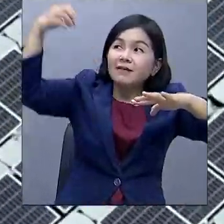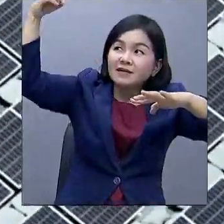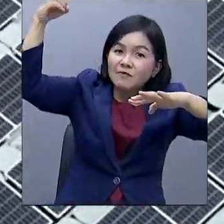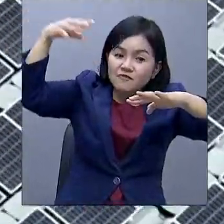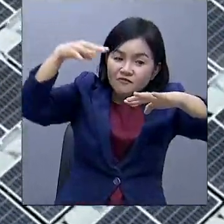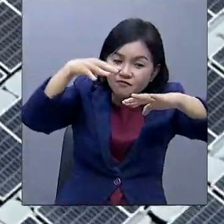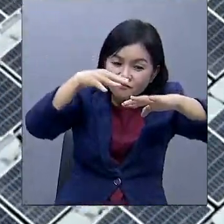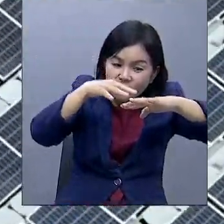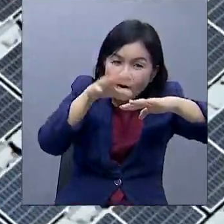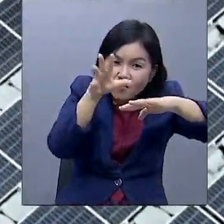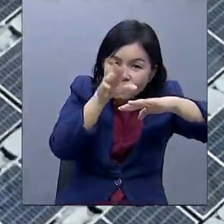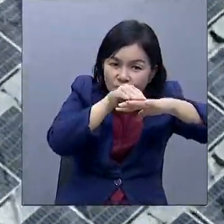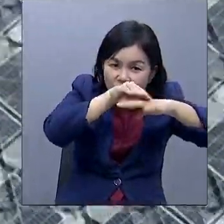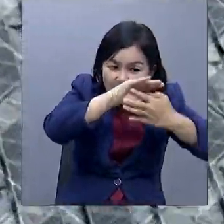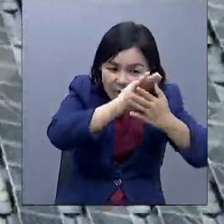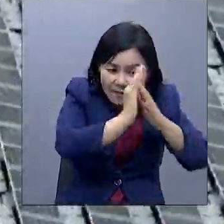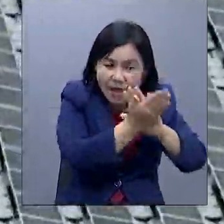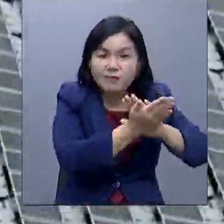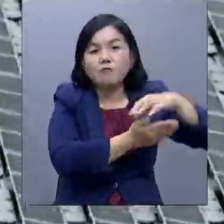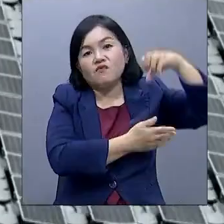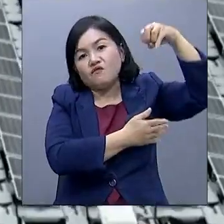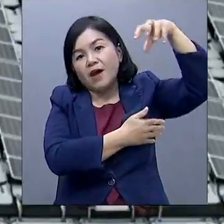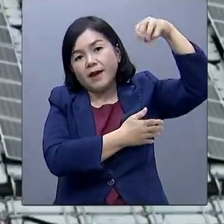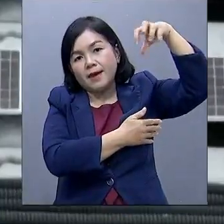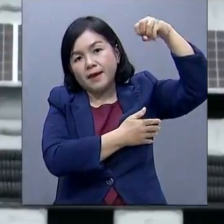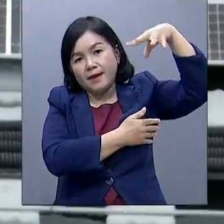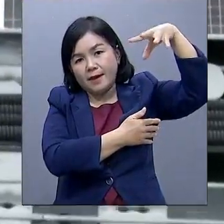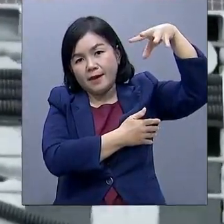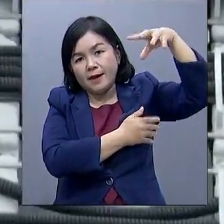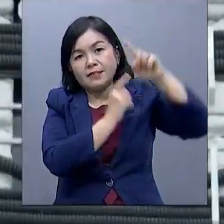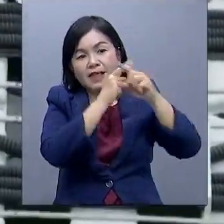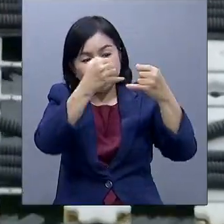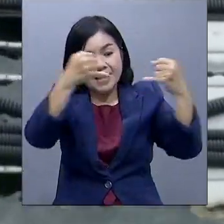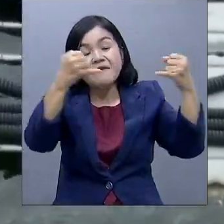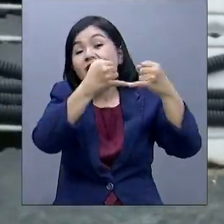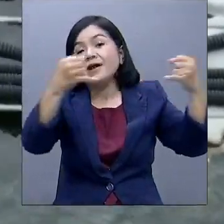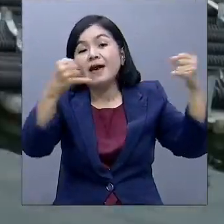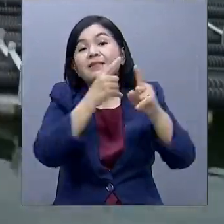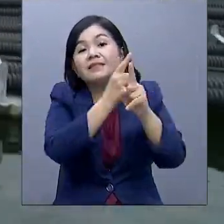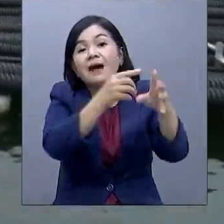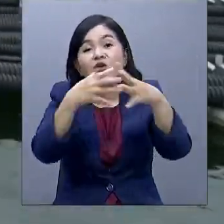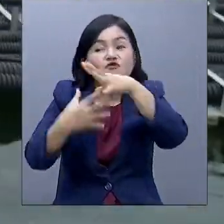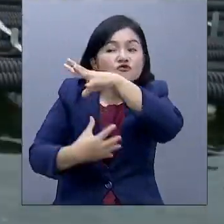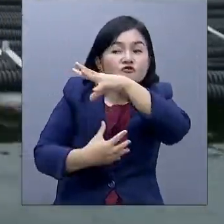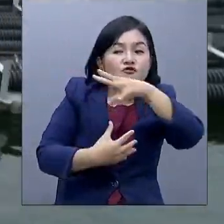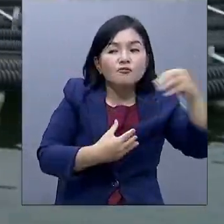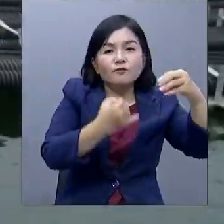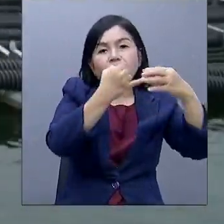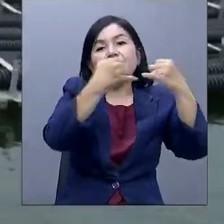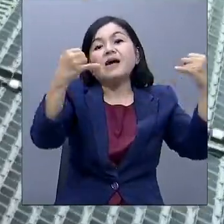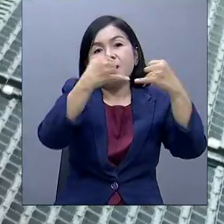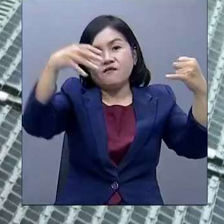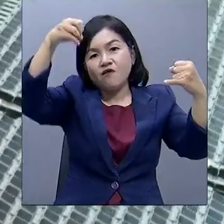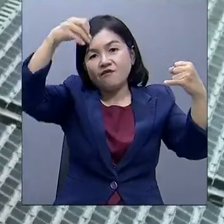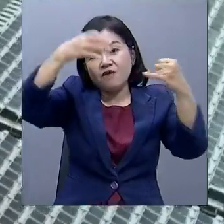งเป็นไฟฟ้าเขาเรียกว่าไฟฟ้ากระแสตรง ครับ นะครับเนี่ยก็จะมาตามสาย ต ามเส้นสายน้ำนี่แหละครับสายสีดำๆนี่เป็นสายไฟฟ้ากระ